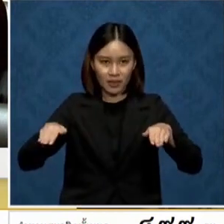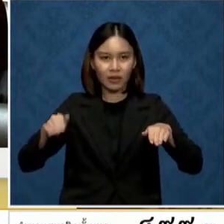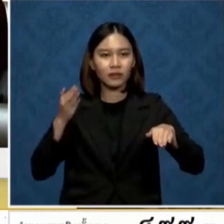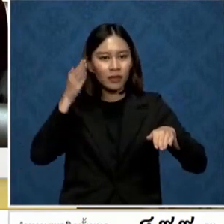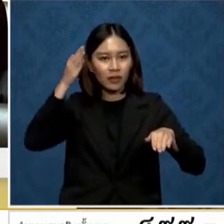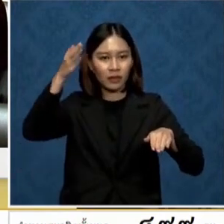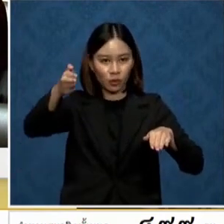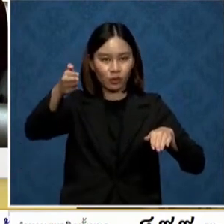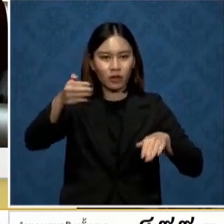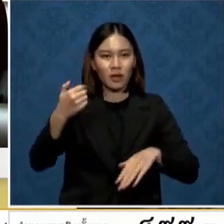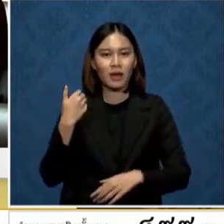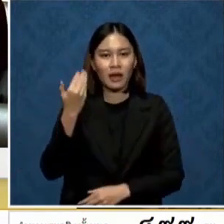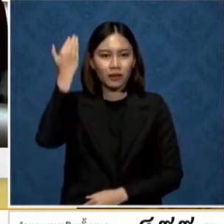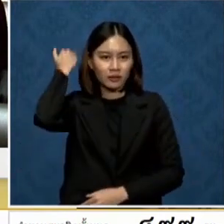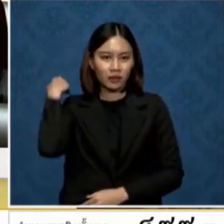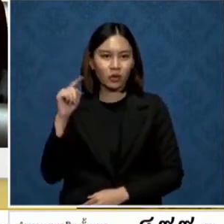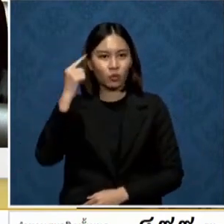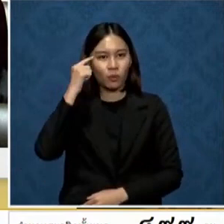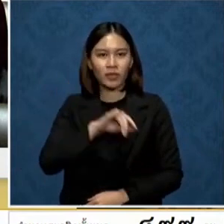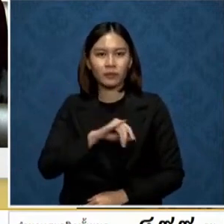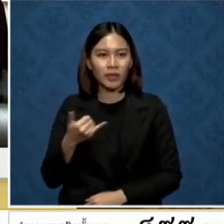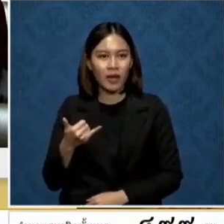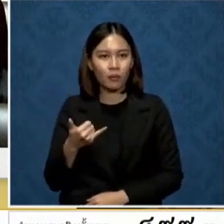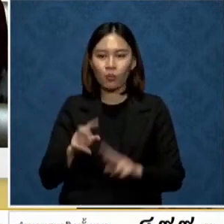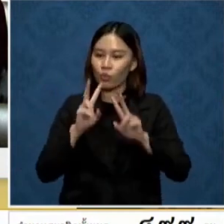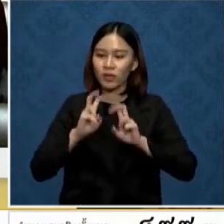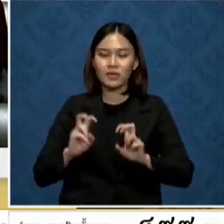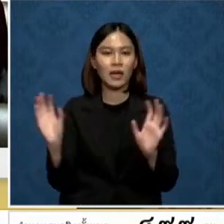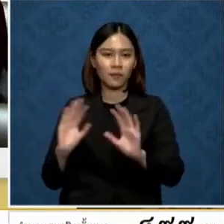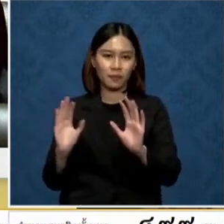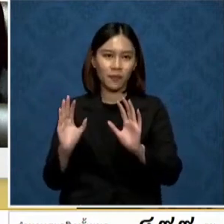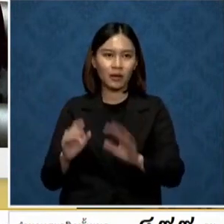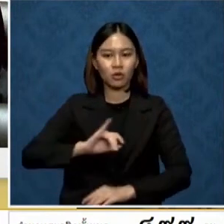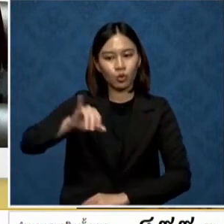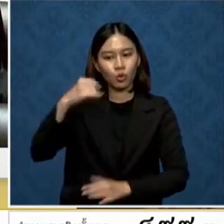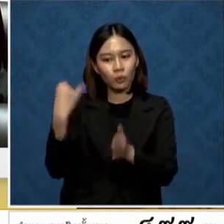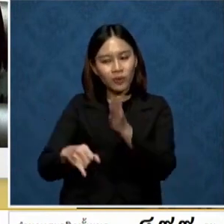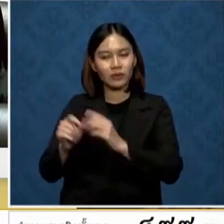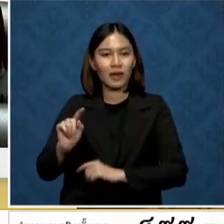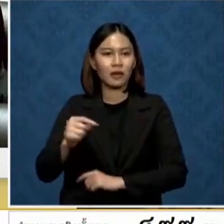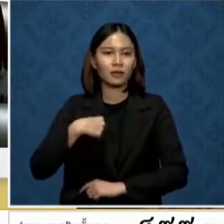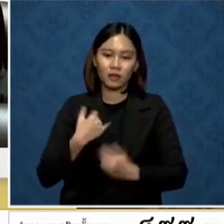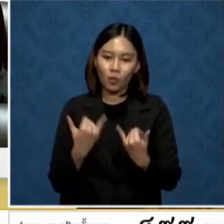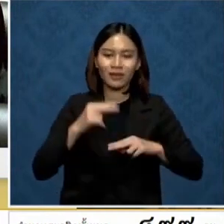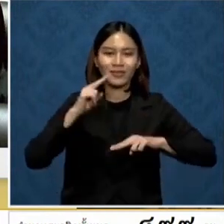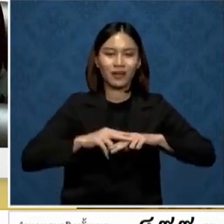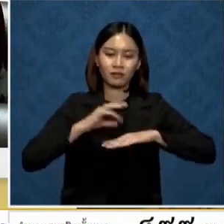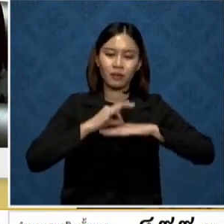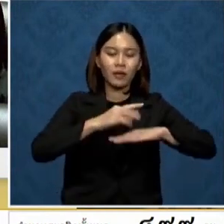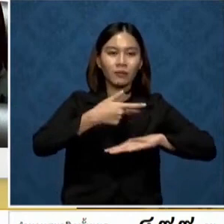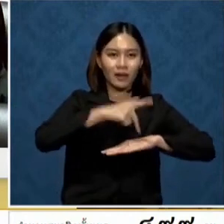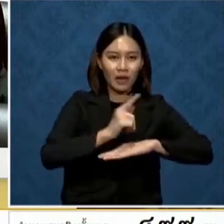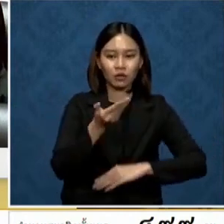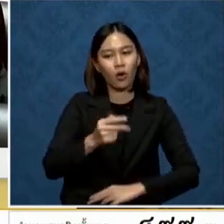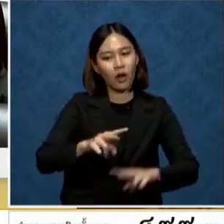อนาคตอะไรที่ในอดีตผมไม่แน่ใจและผมไม่วินิจฉัยท่านนะครับว่าถูกหรือผิดแต่วันนี้ท่านนั่งทำหน้าที่ประธานขอ